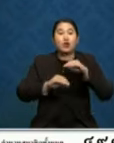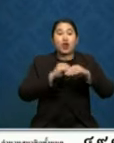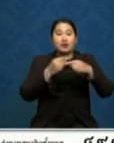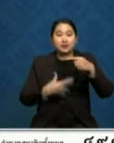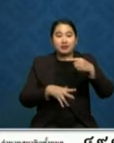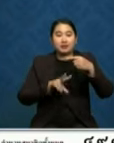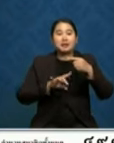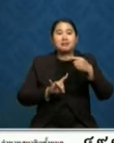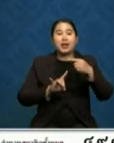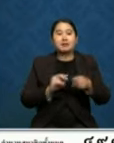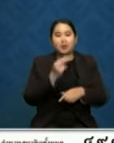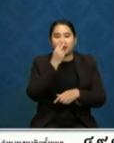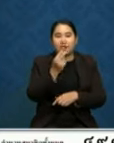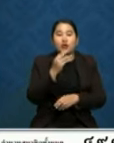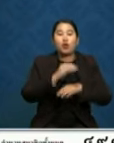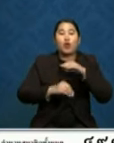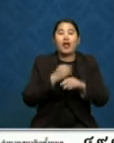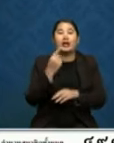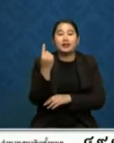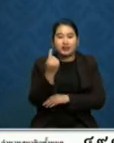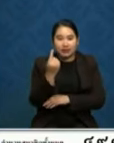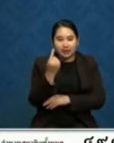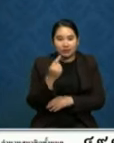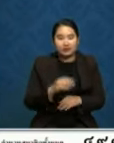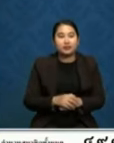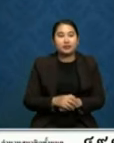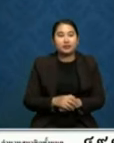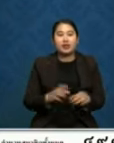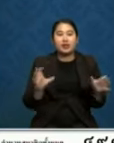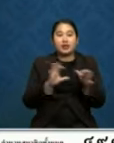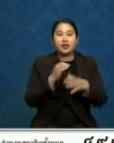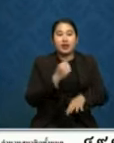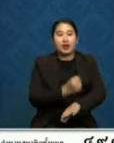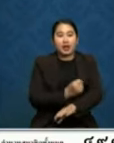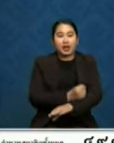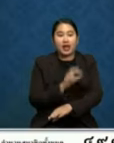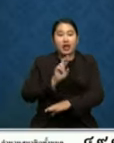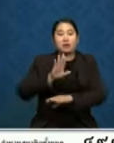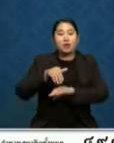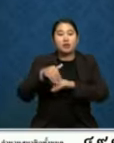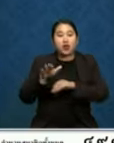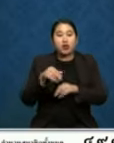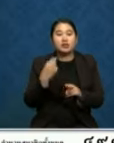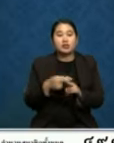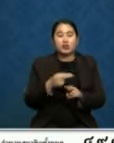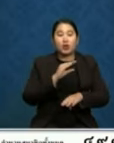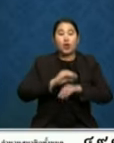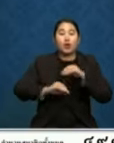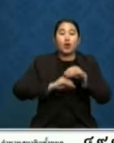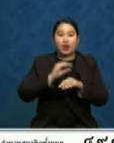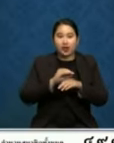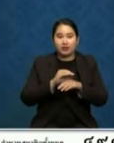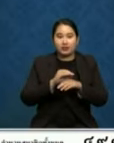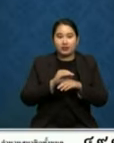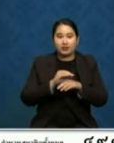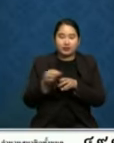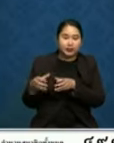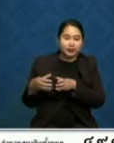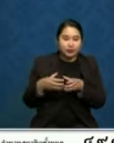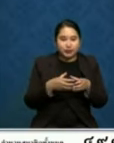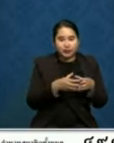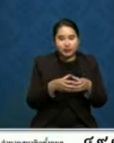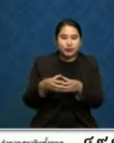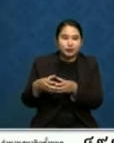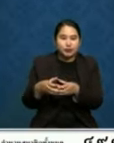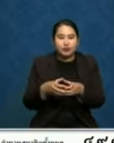ครับผมเจอแค่โครงการเดียวครับที่เกี่ยวกับแรงงานนอกระบบนะครับที่ชื่อว่าโครงการสัญจรออนไซ